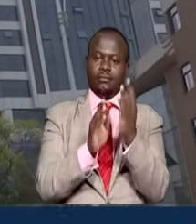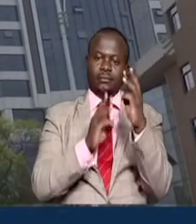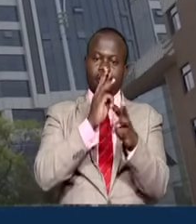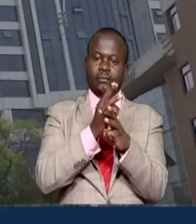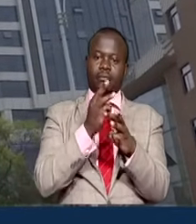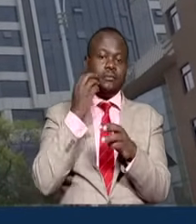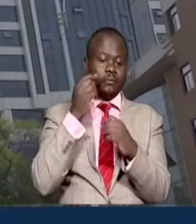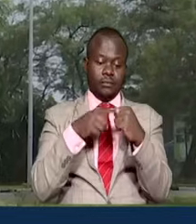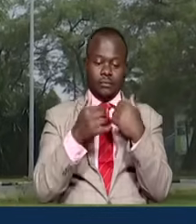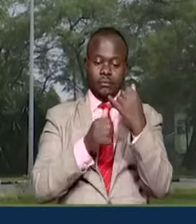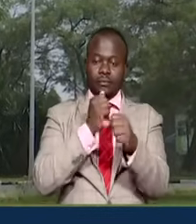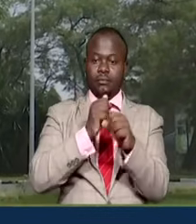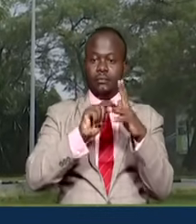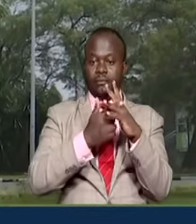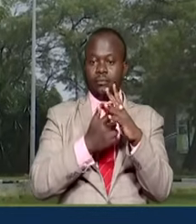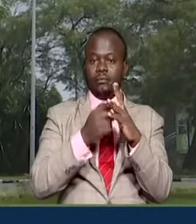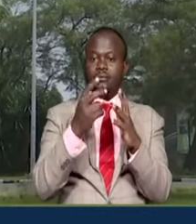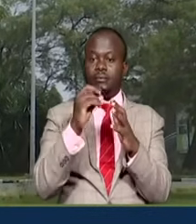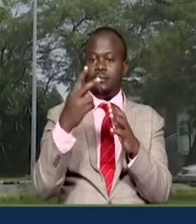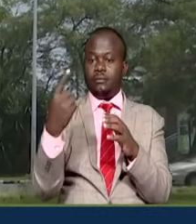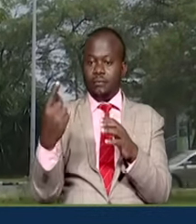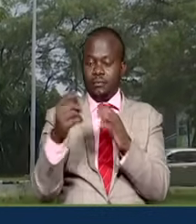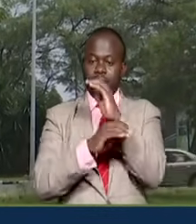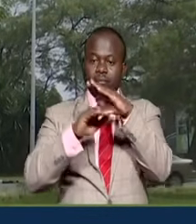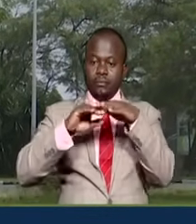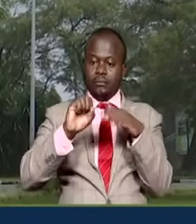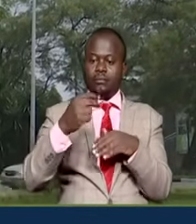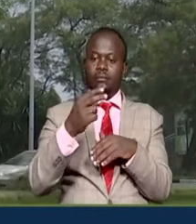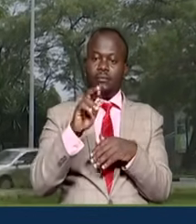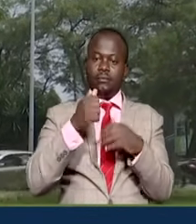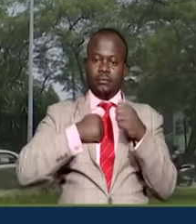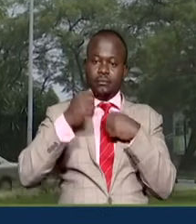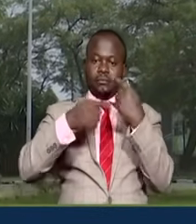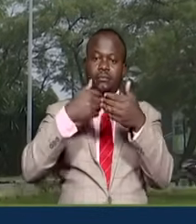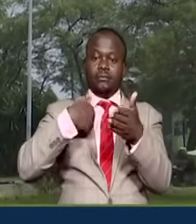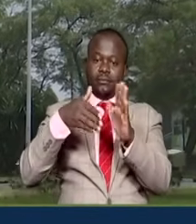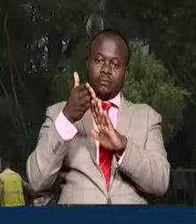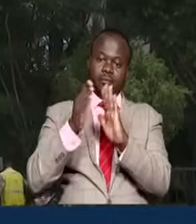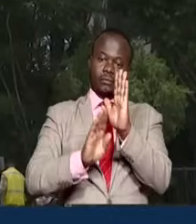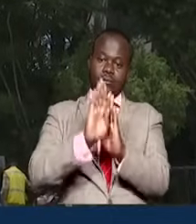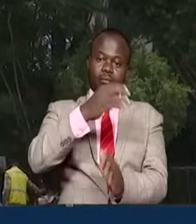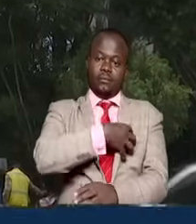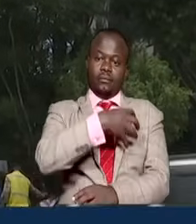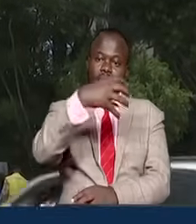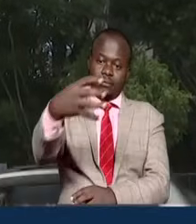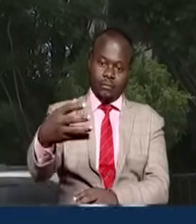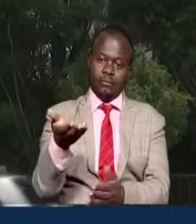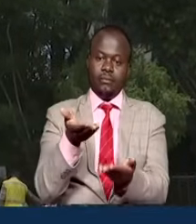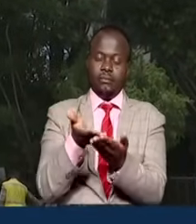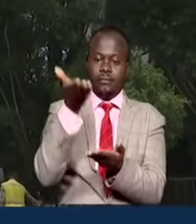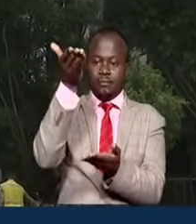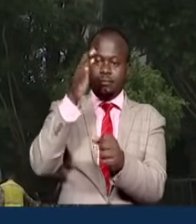uyu mwaka yerekana ko guhera muri 2021 mu bihugu uyu munsi y'ubutayu bwa Sahara u Rwanda rwakomeje kugira umuvuduko w'izamuka ry'ubukungu uri